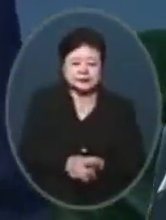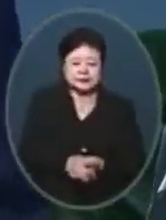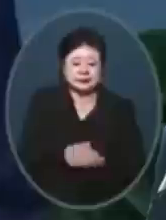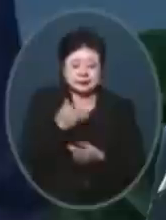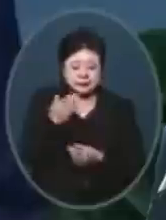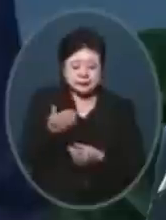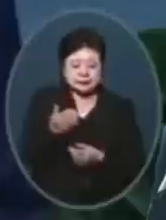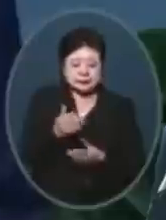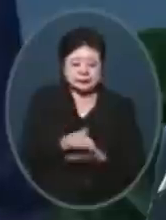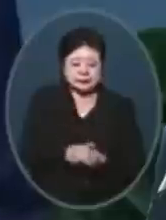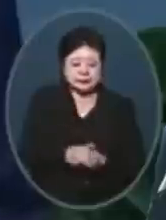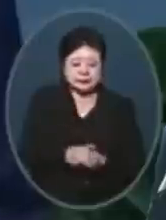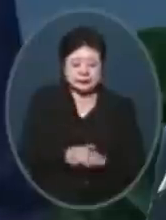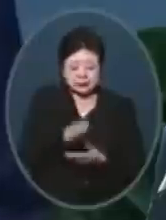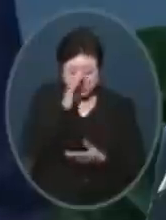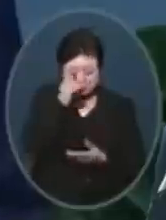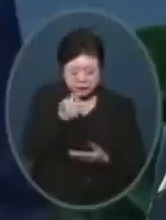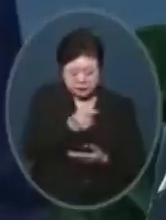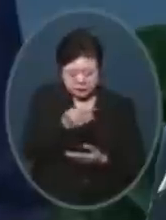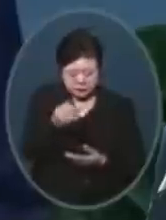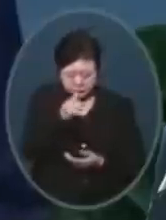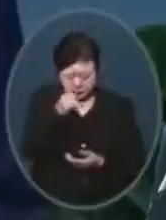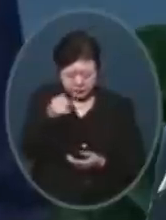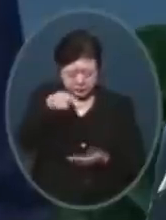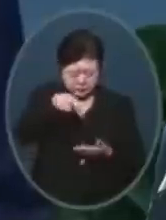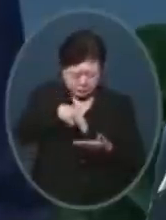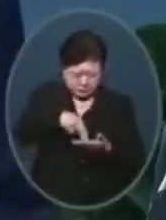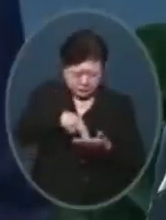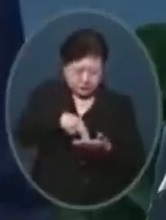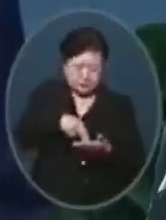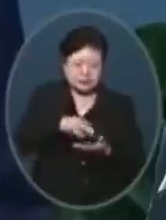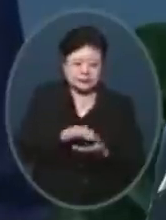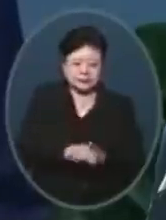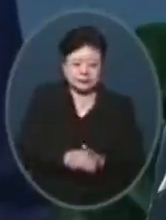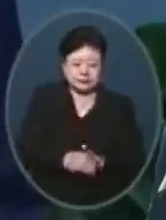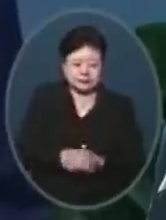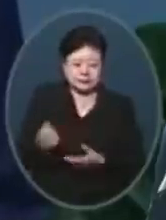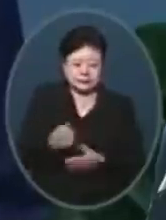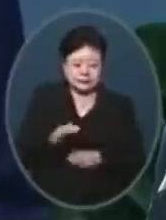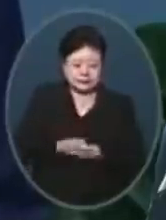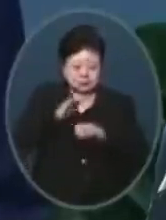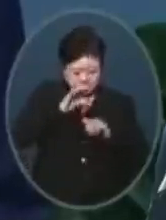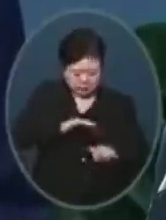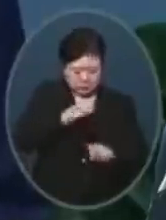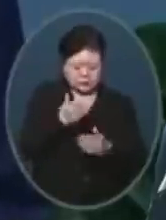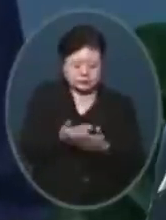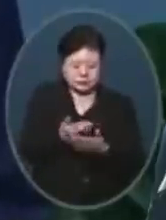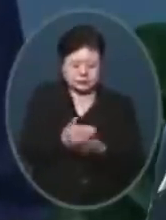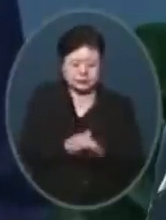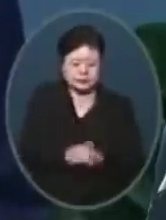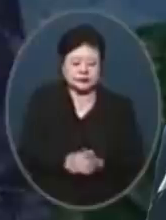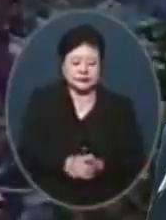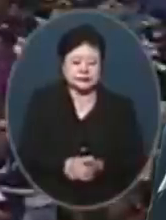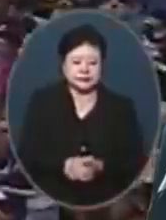여러분 병들어서 고생하시는 분 일어나서 아픈데 손을 얹으십시오.